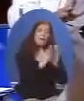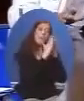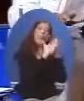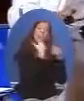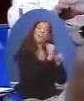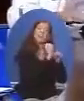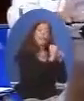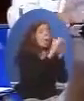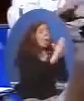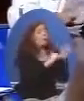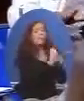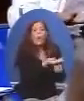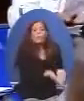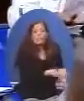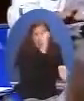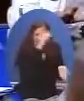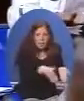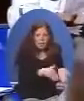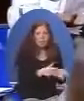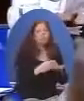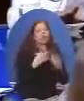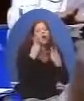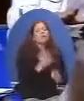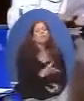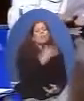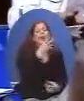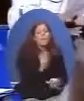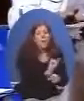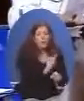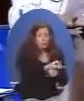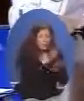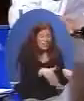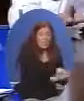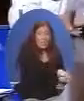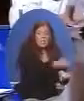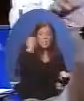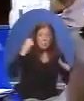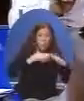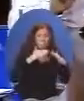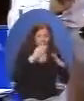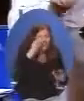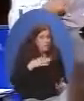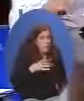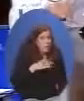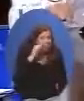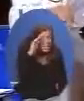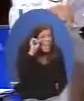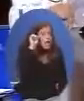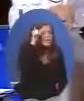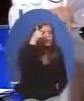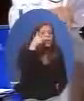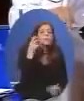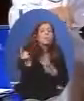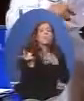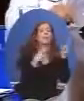ואני נתקלתי בעשרות, אבל עשרות פעמים שילדים הוציאו אותם מחזקת הוריהם, שים לב, הילד הראשון מתוך